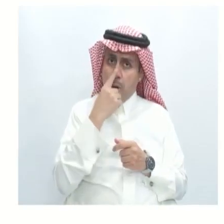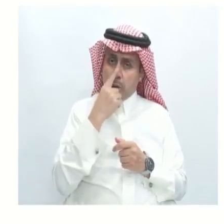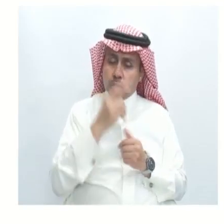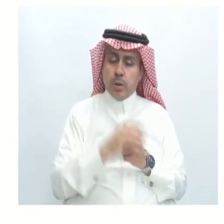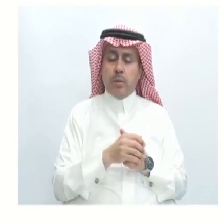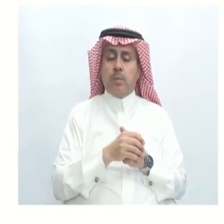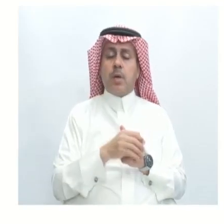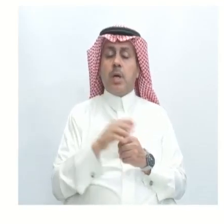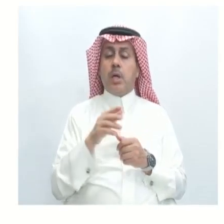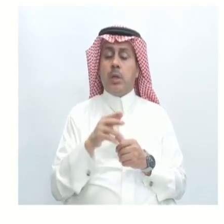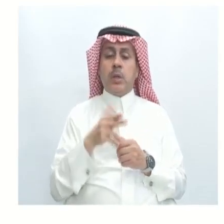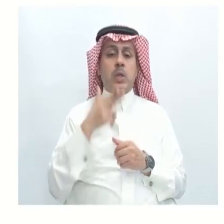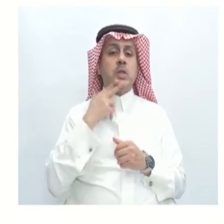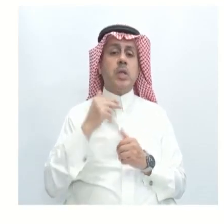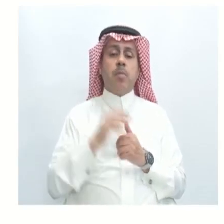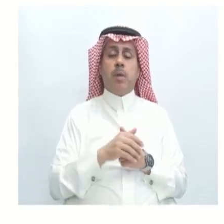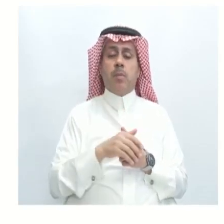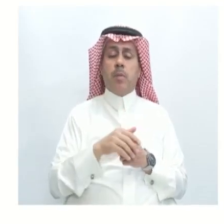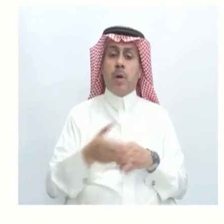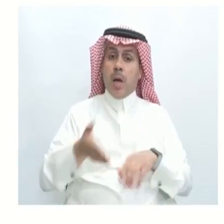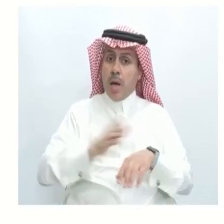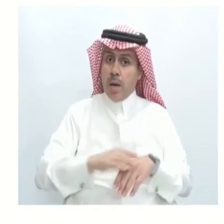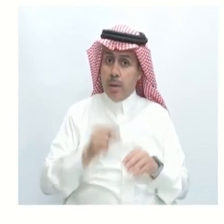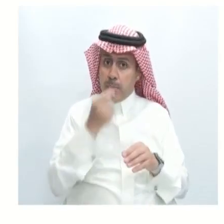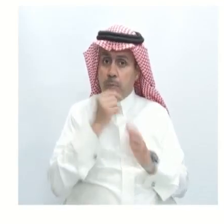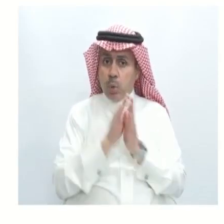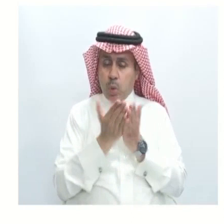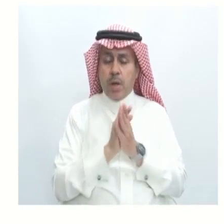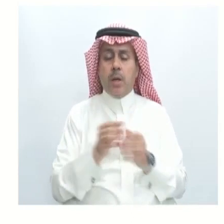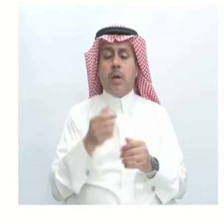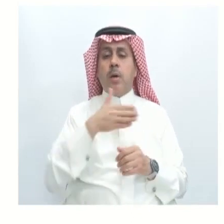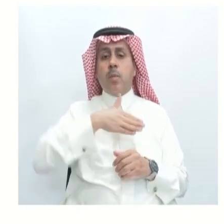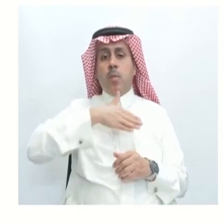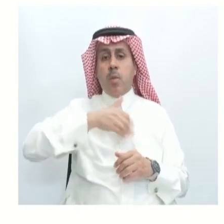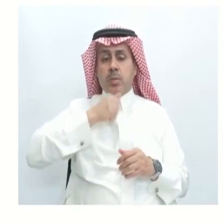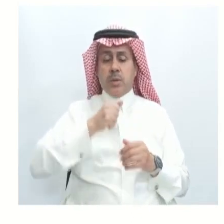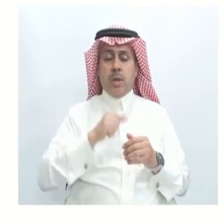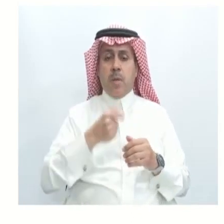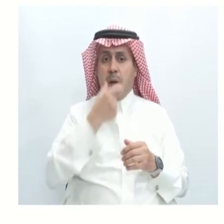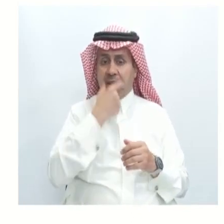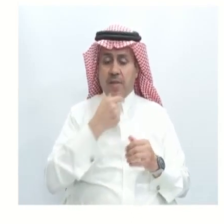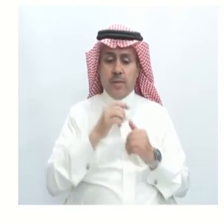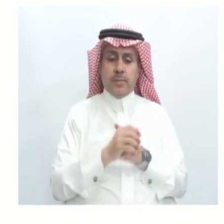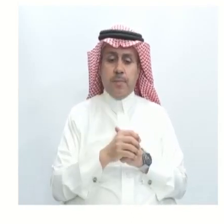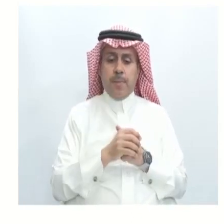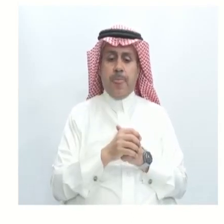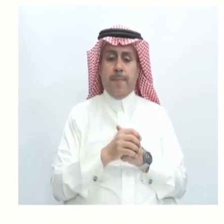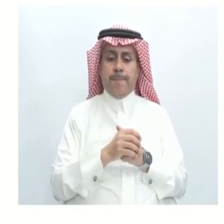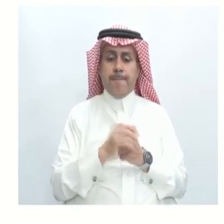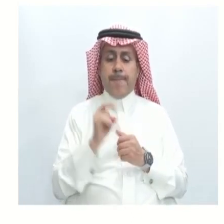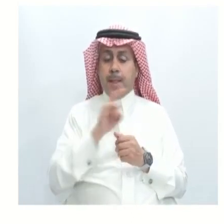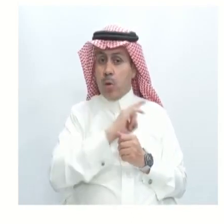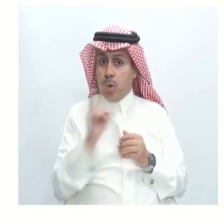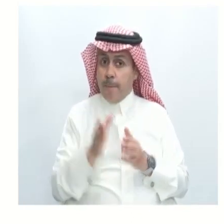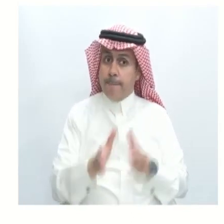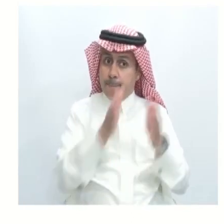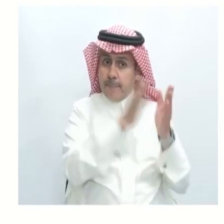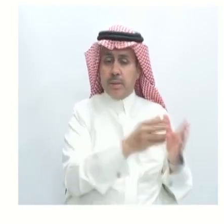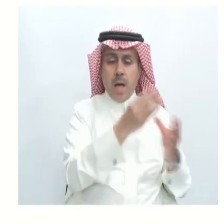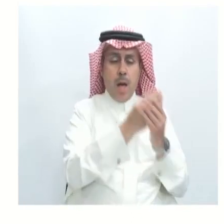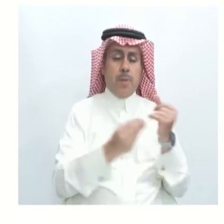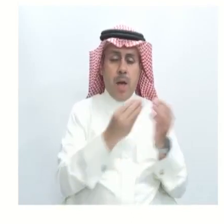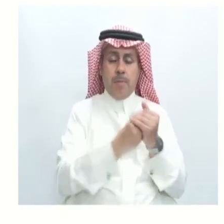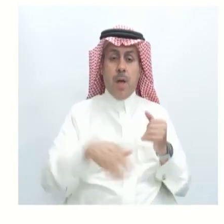منهم للحكم على كتاب الله تعالى وسنه رسوله صلى الله عليه وسلم ولا يكون من بادي ابناء الملك المؤسس